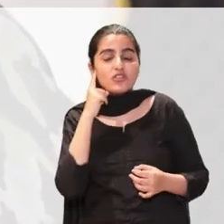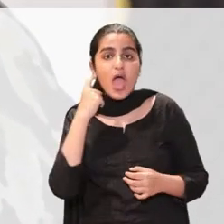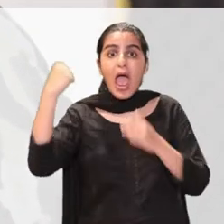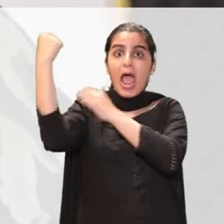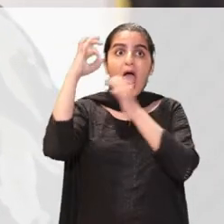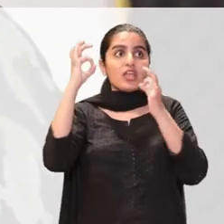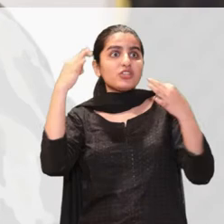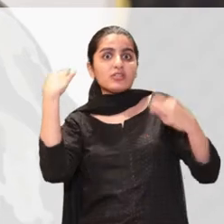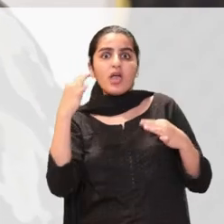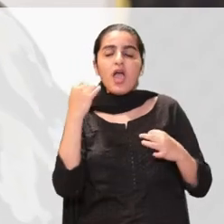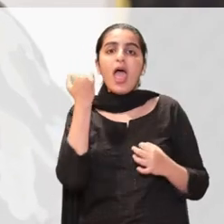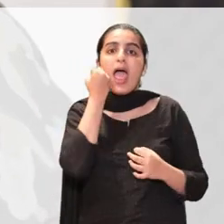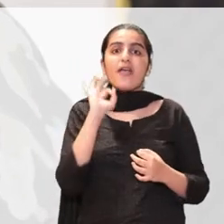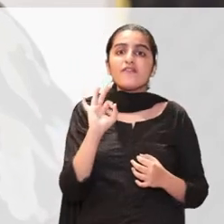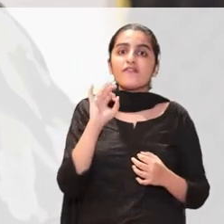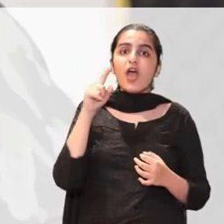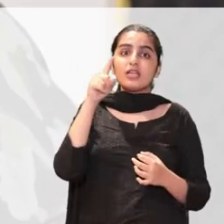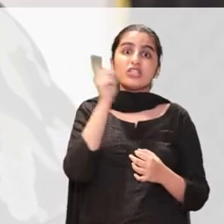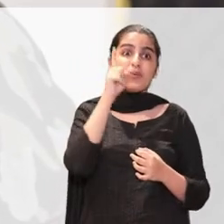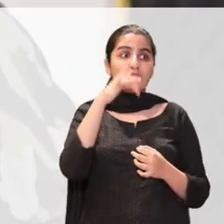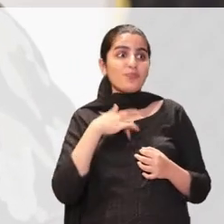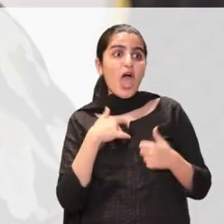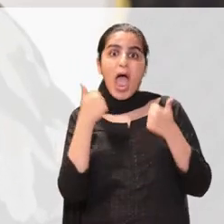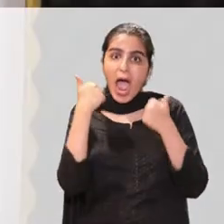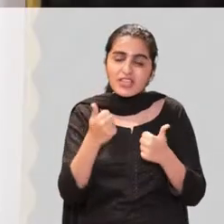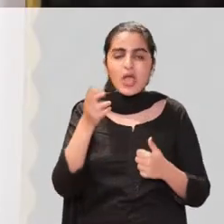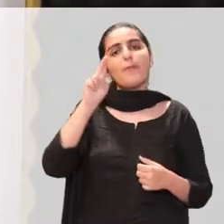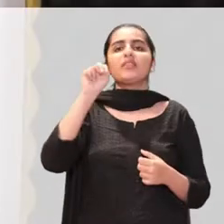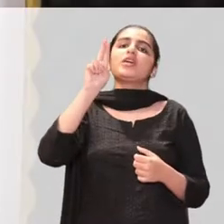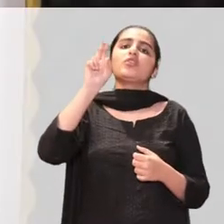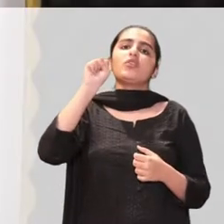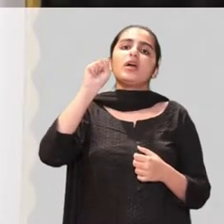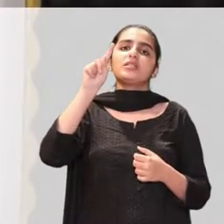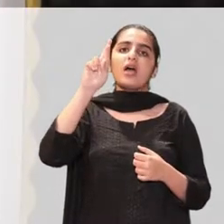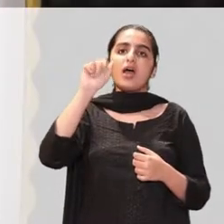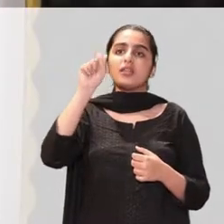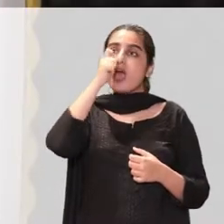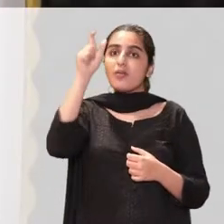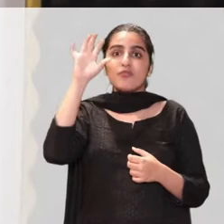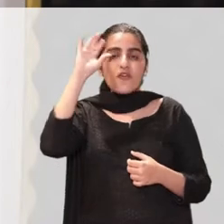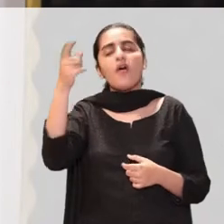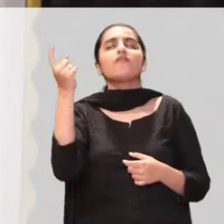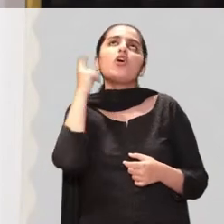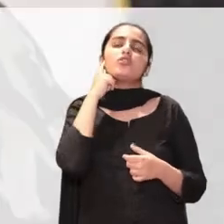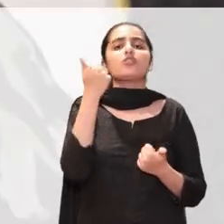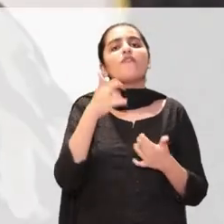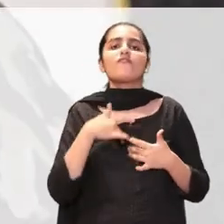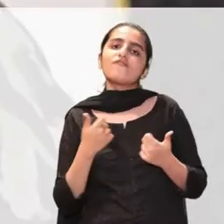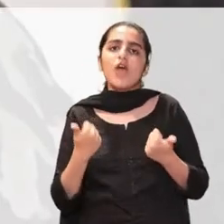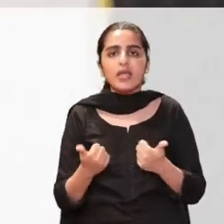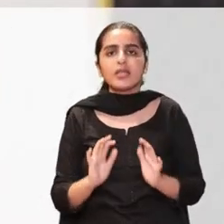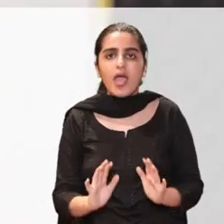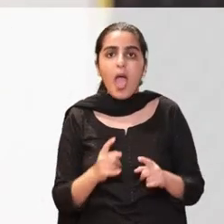इन छोड़ कर ले ताकि आप ताकि साइड तो वह फिर प्लस जाता है और वह गलत करता आप चाहे गो अगेंस्ट वॉटर हार्ट